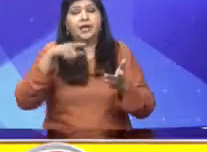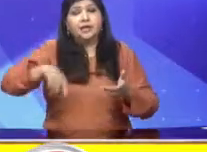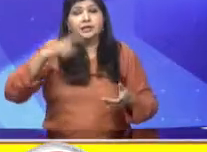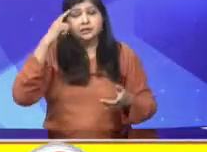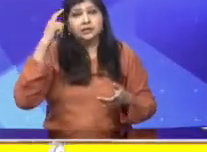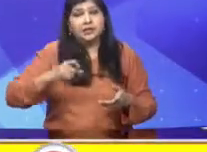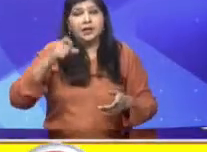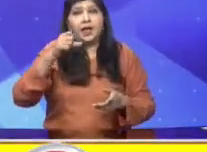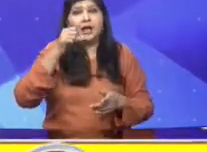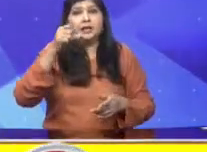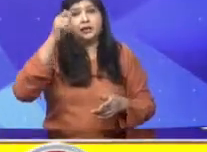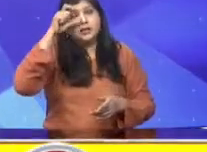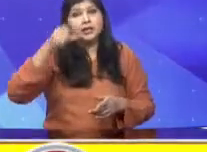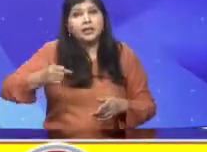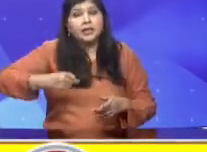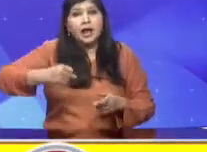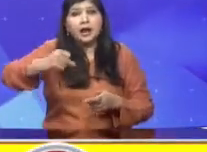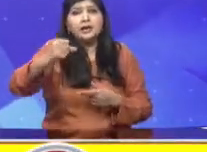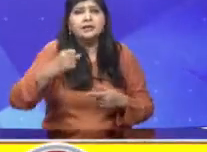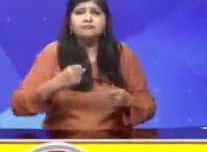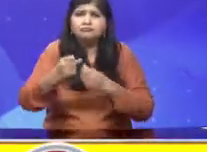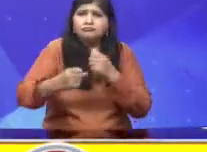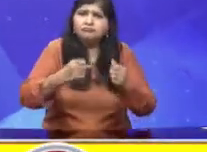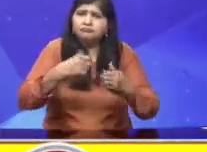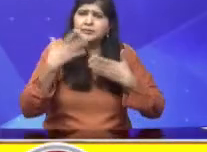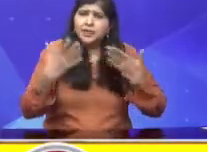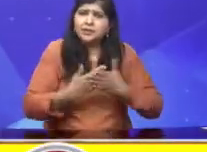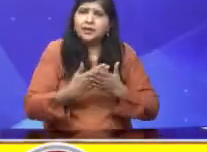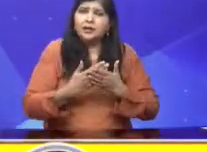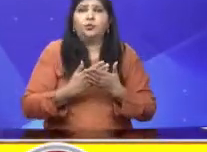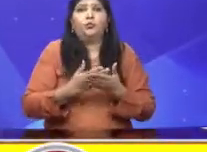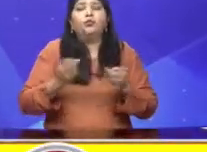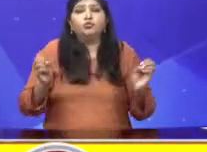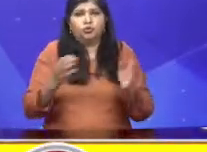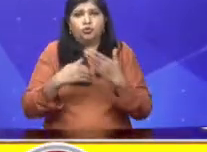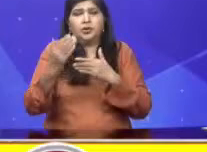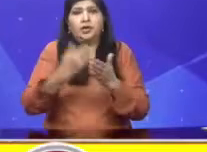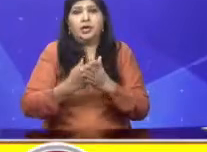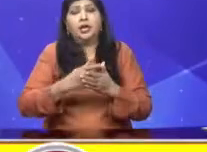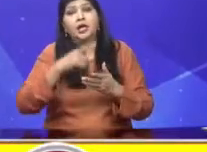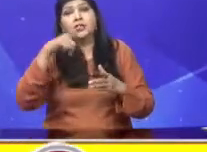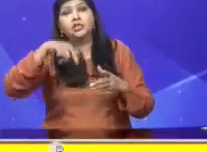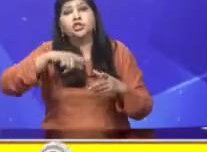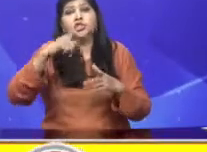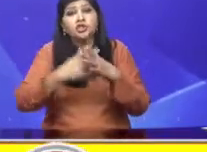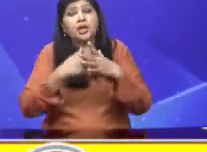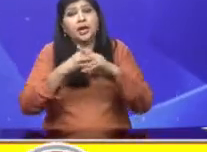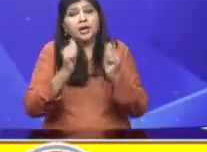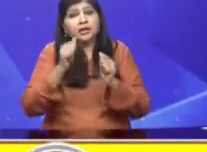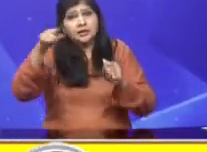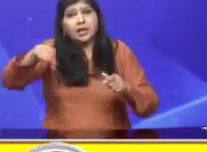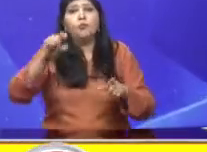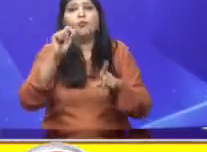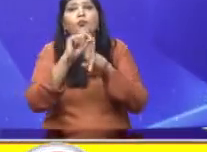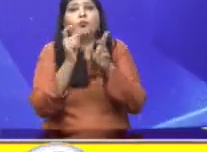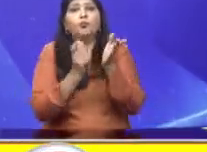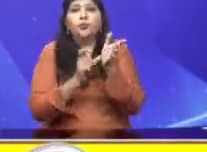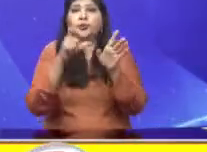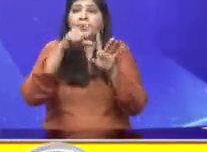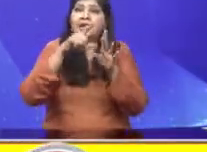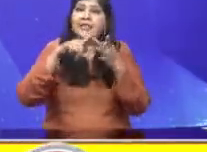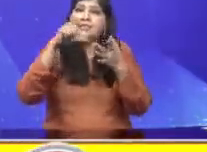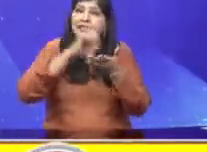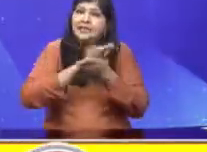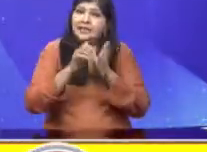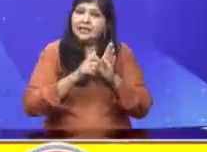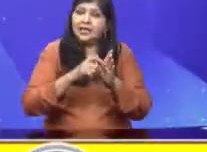को भी पुनर्जीवित किया गया था, तब से जम्मु कस्मीर से लेकर पूरी चेरी तक, गुजराद से लेकर पुरुवत्तर